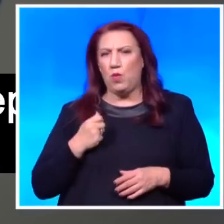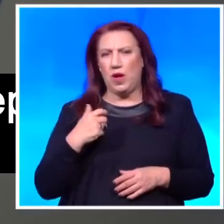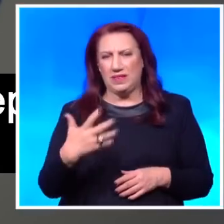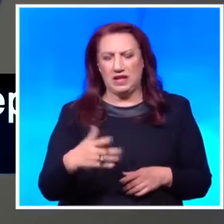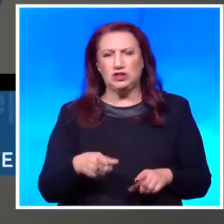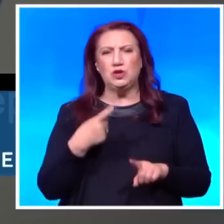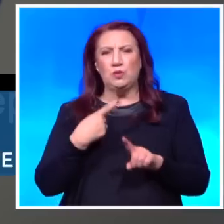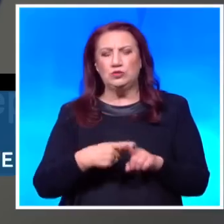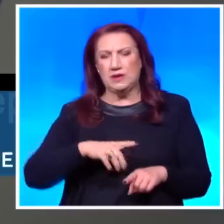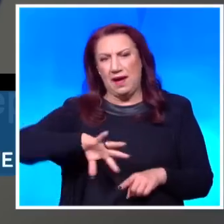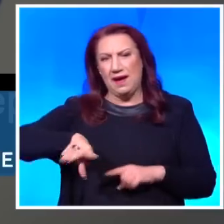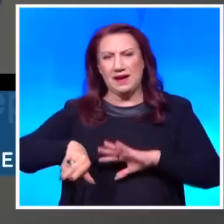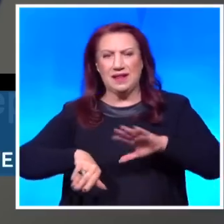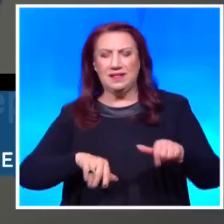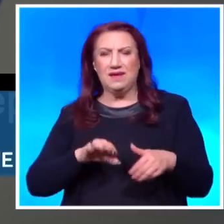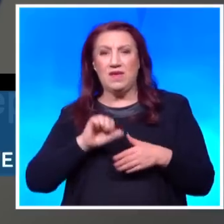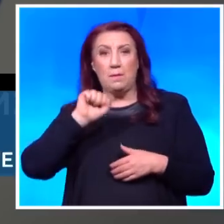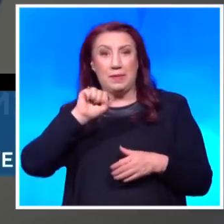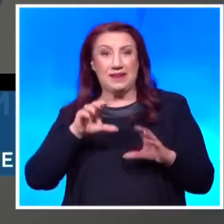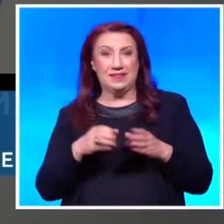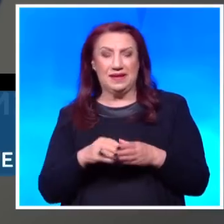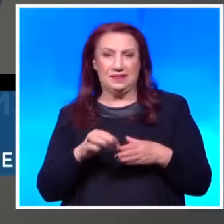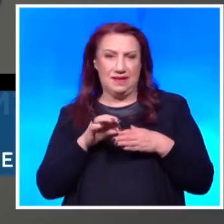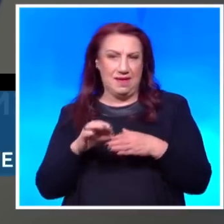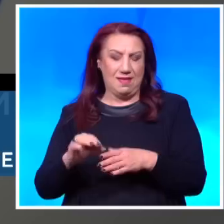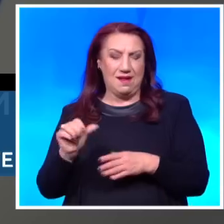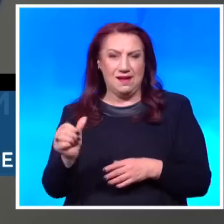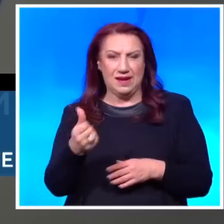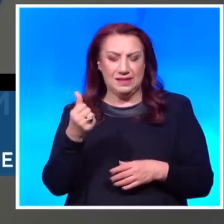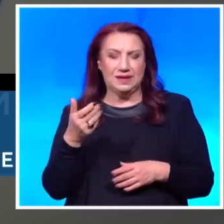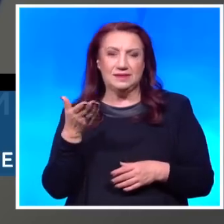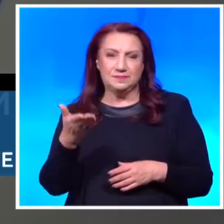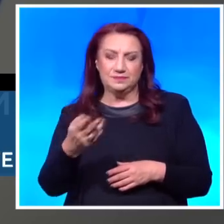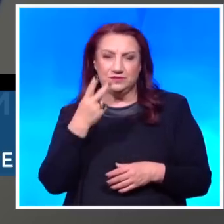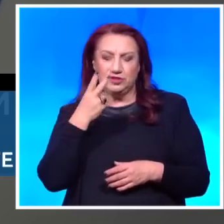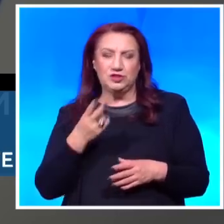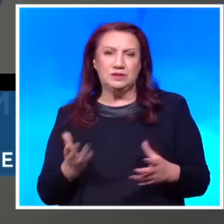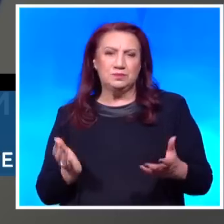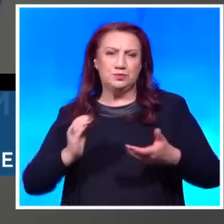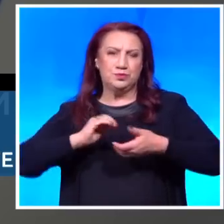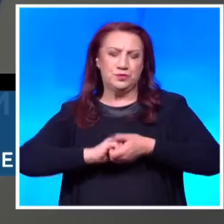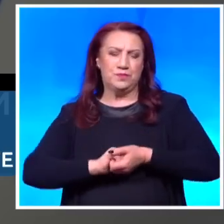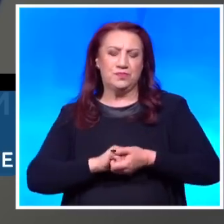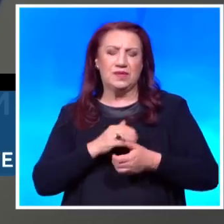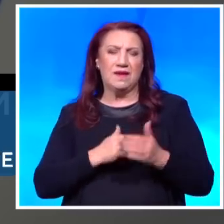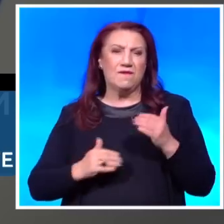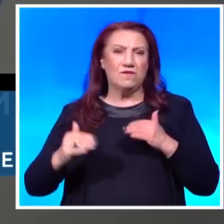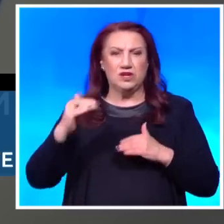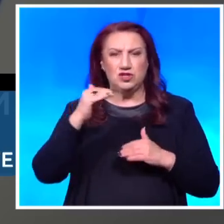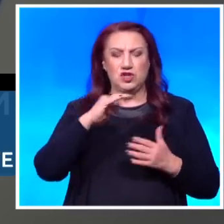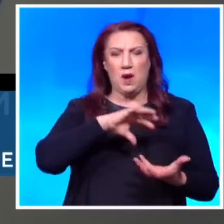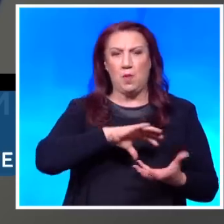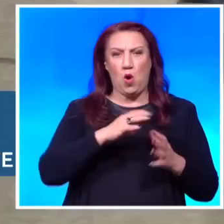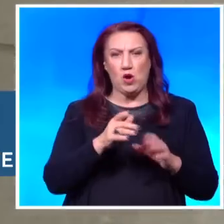лидери доведе в последните месеци до безпрецедентното обединение на висши политици, мафия и